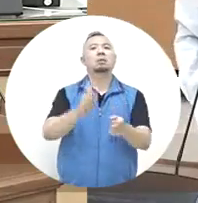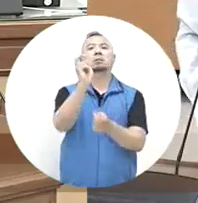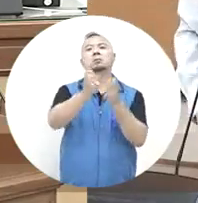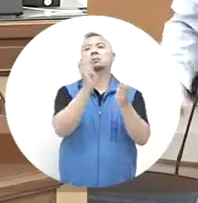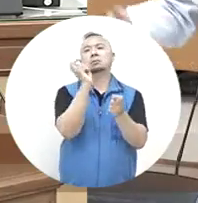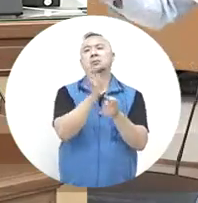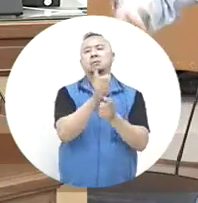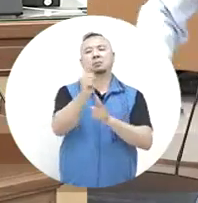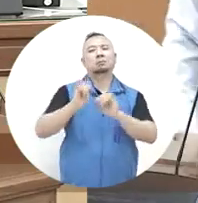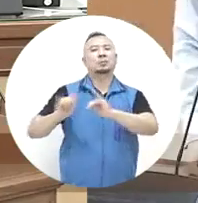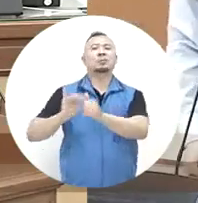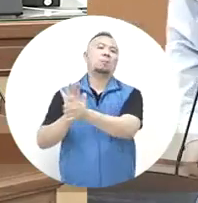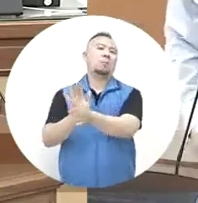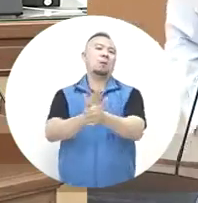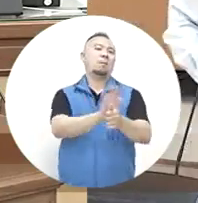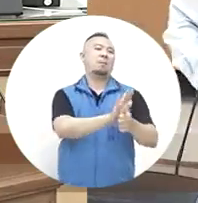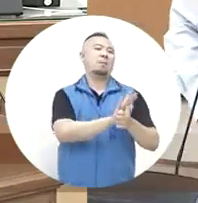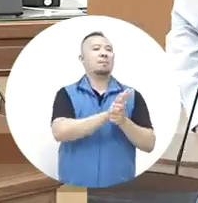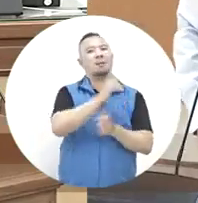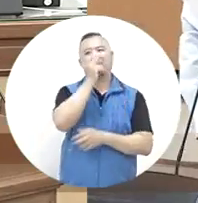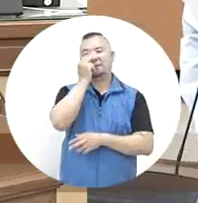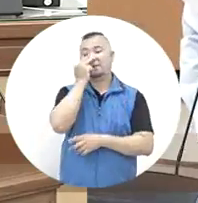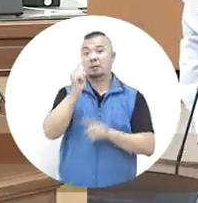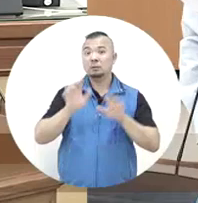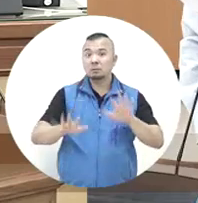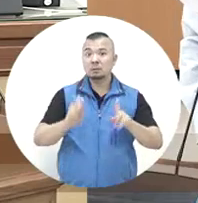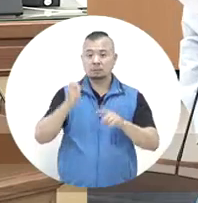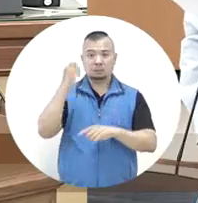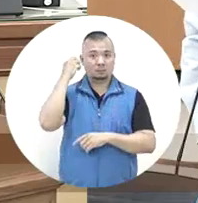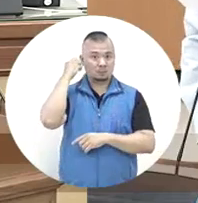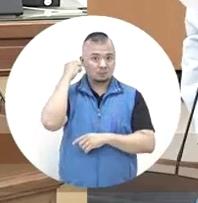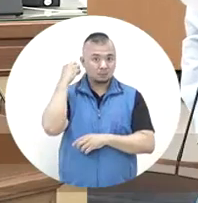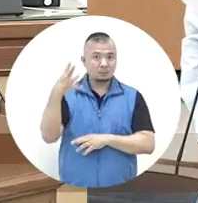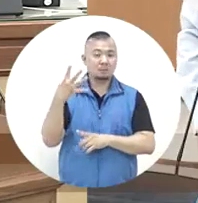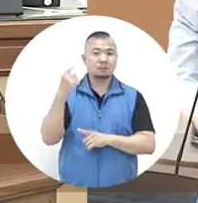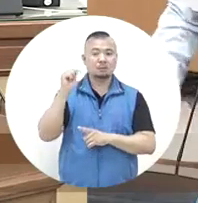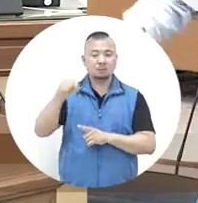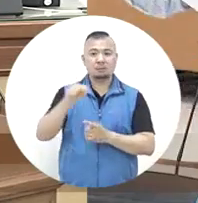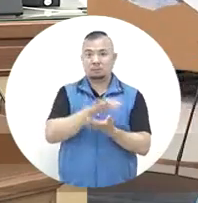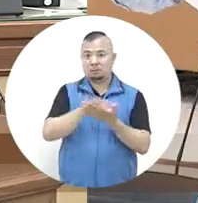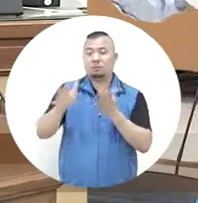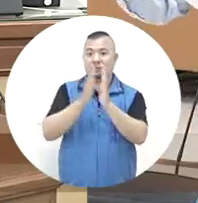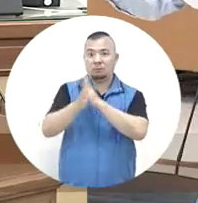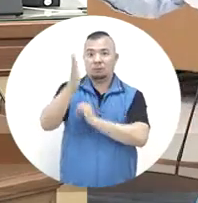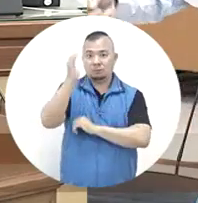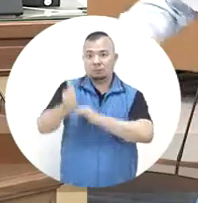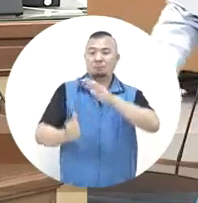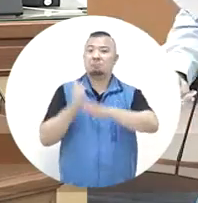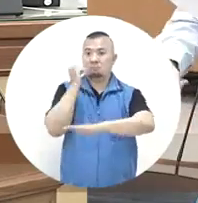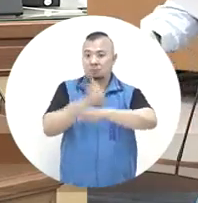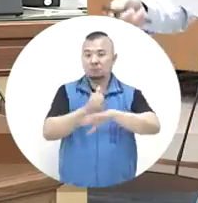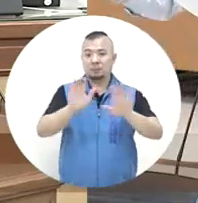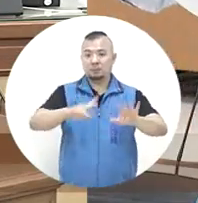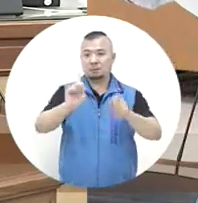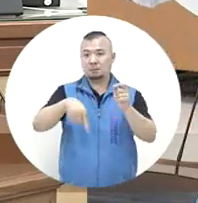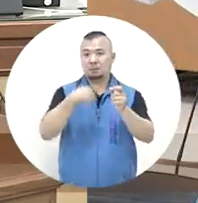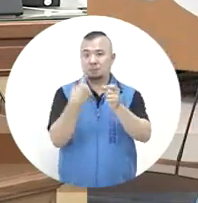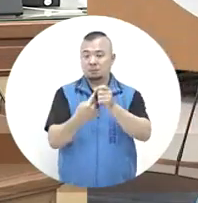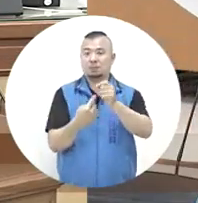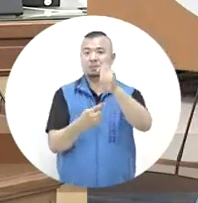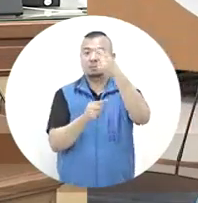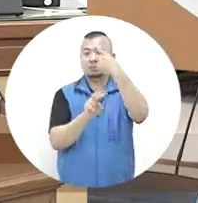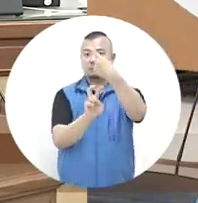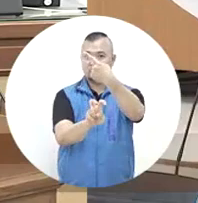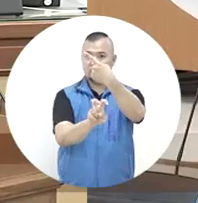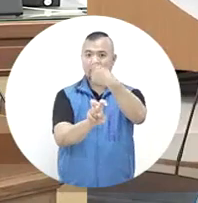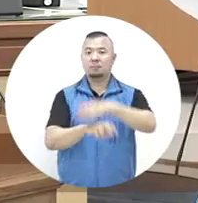施，哦，一直到我们这一任新任的清洁队长上任之后，就在今年的一月二十号啊齁，哦，把